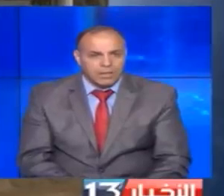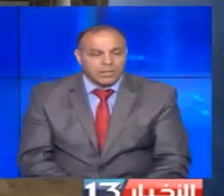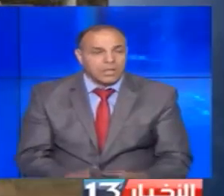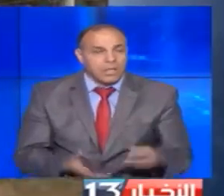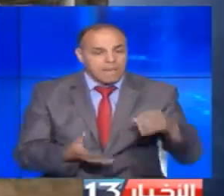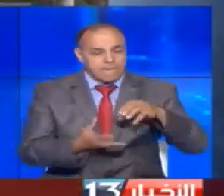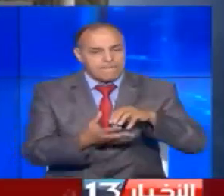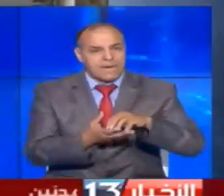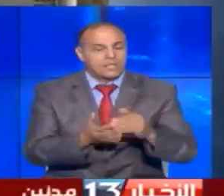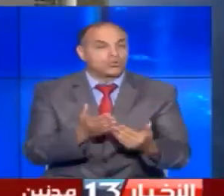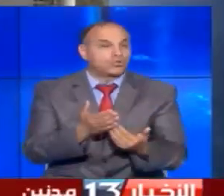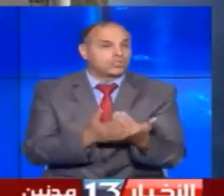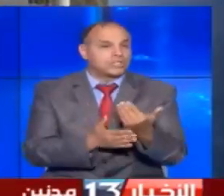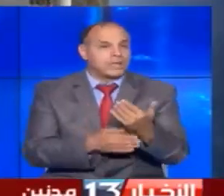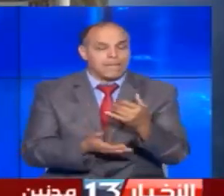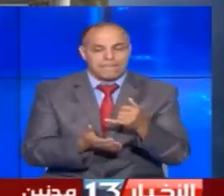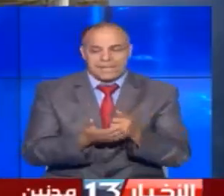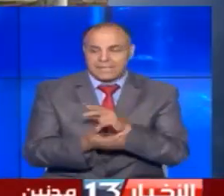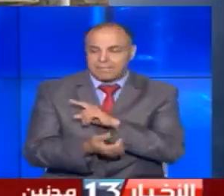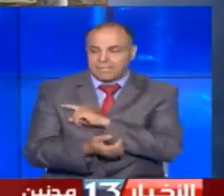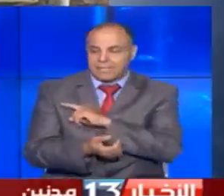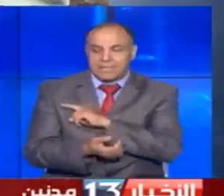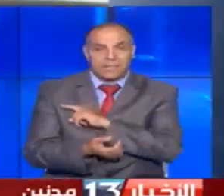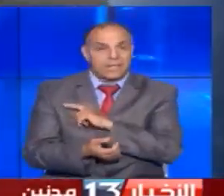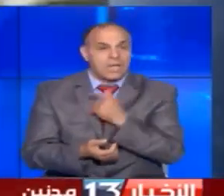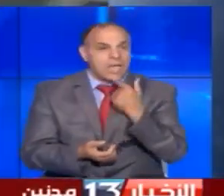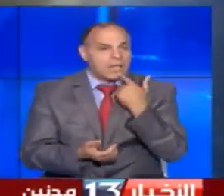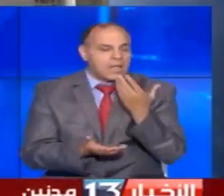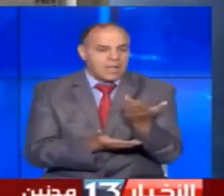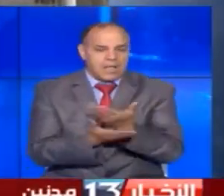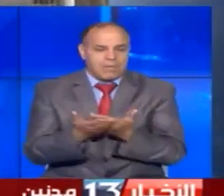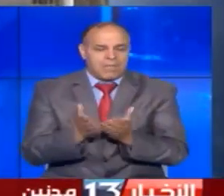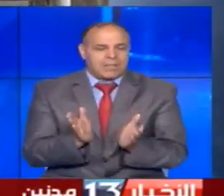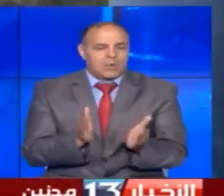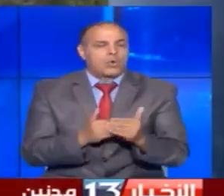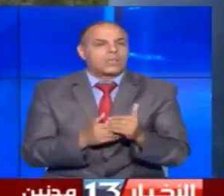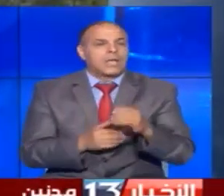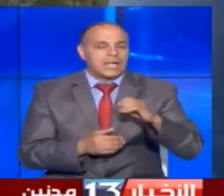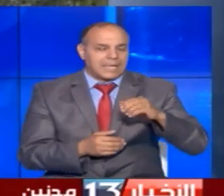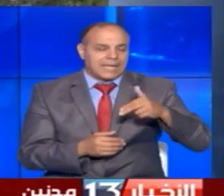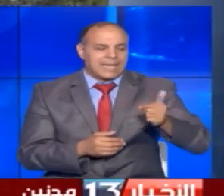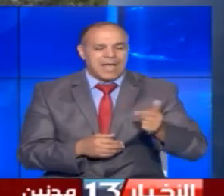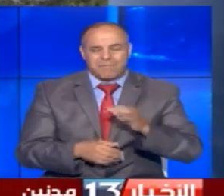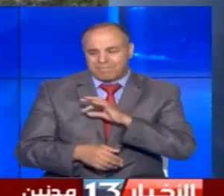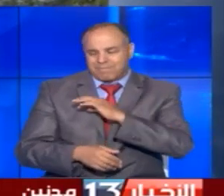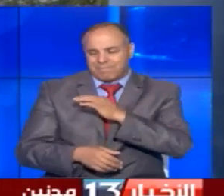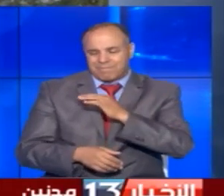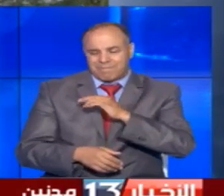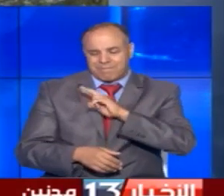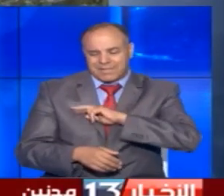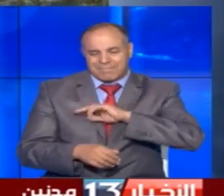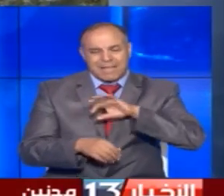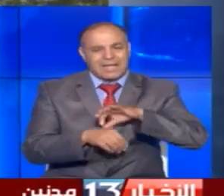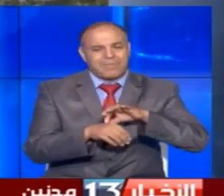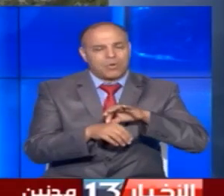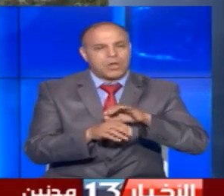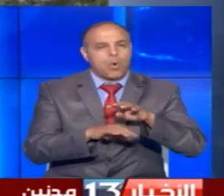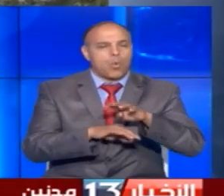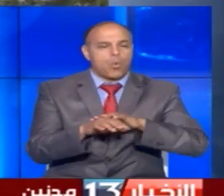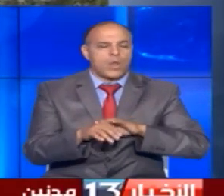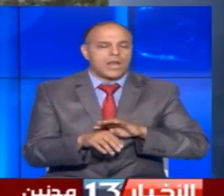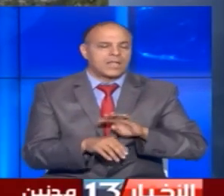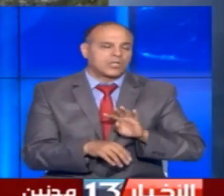مركز اقليمي بمدينه مدينه لخدمات الصندوق الوطني للتامين على المرض خاص بولايات الجنوب